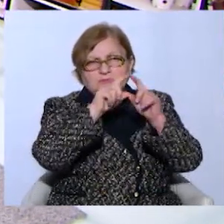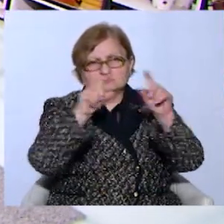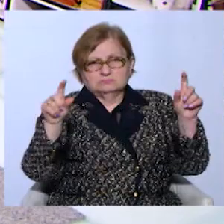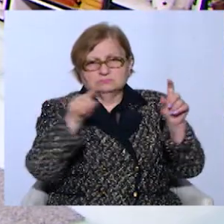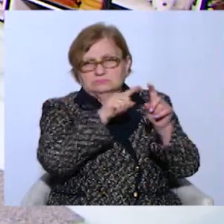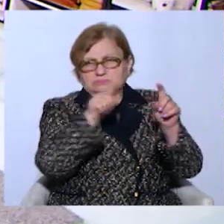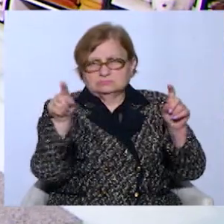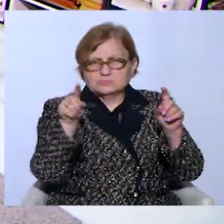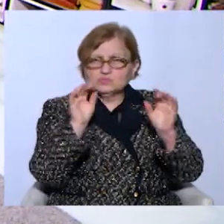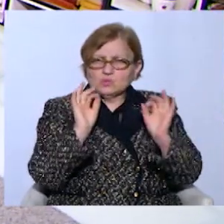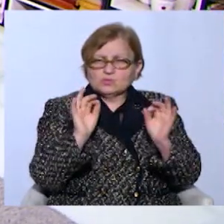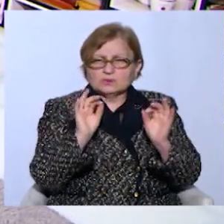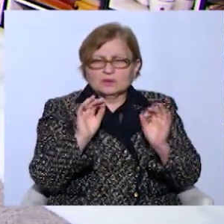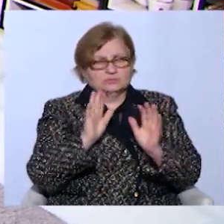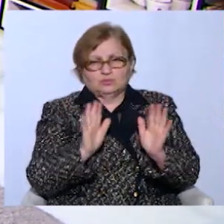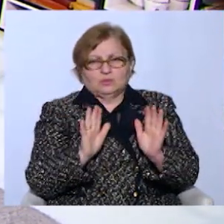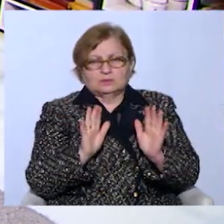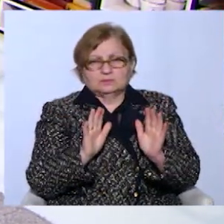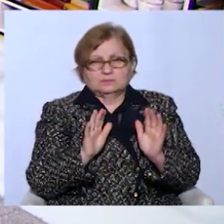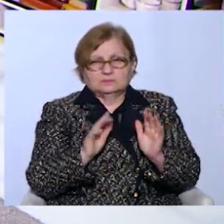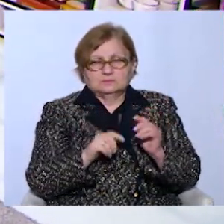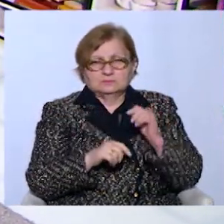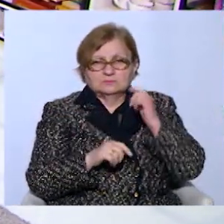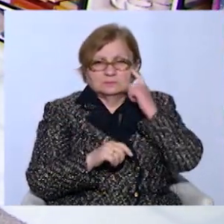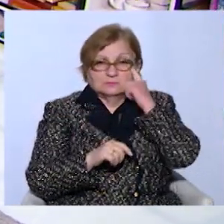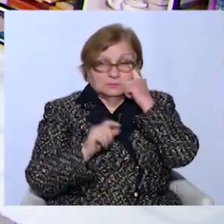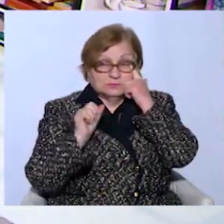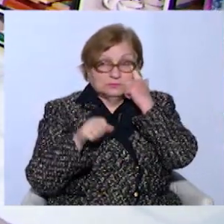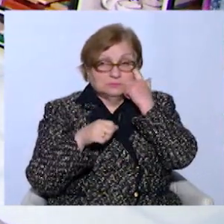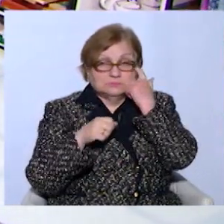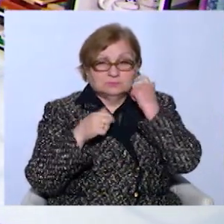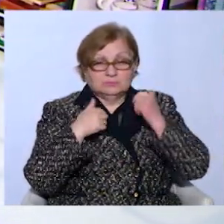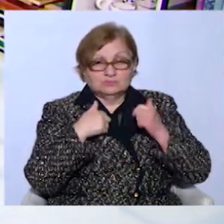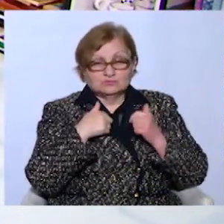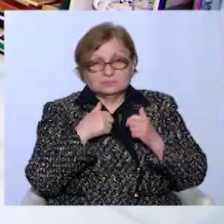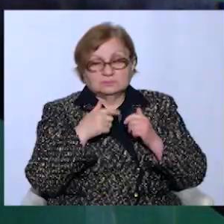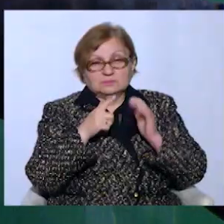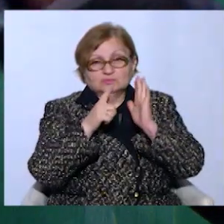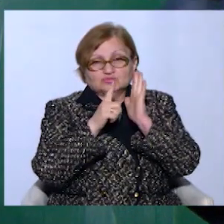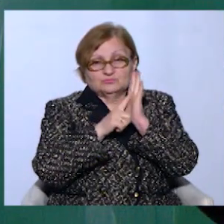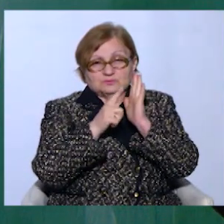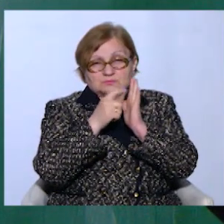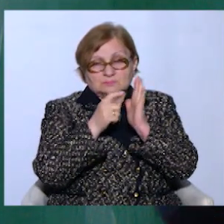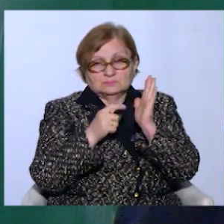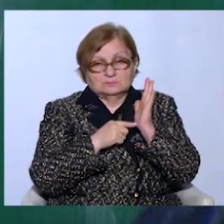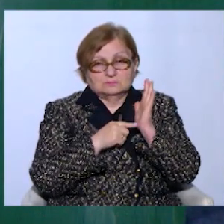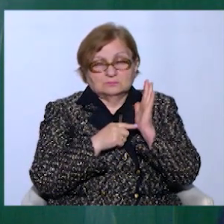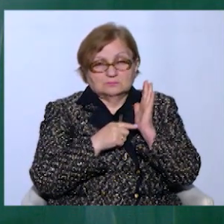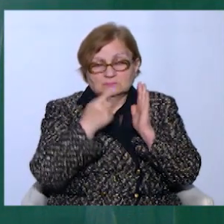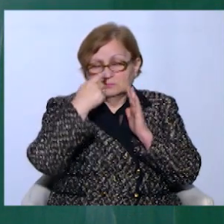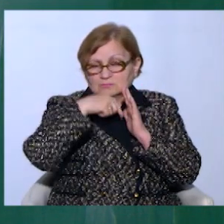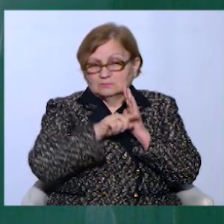არა, ბრმათ უნდა დავეთანხმები. ერთხელ მას მოდი შევხედოთ ეჭვის თვალითო. 7-ზე ვყოფ. 7-ზე რო ყოფ, ესე